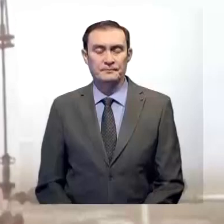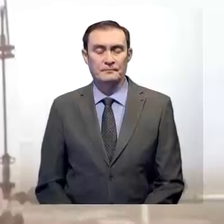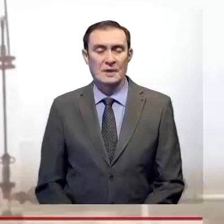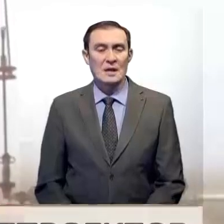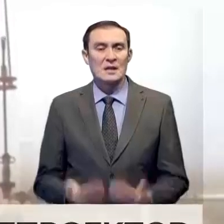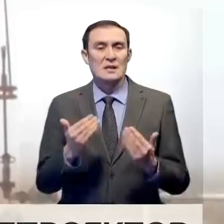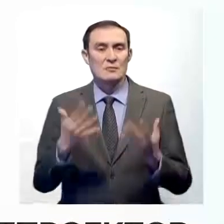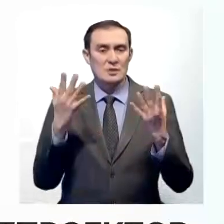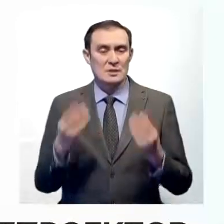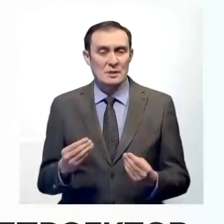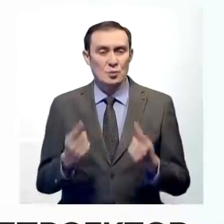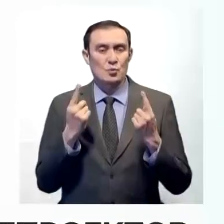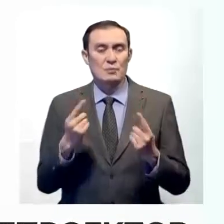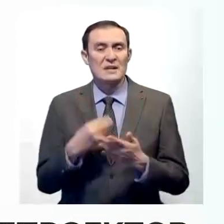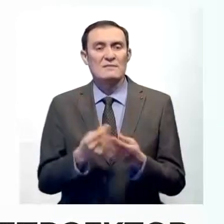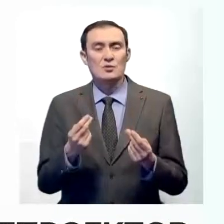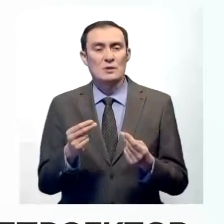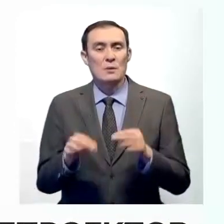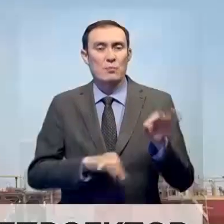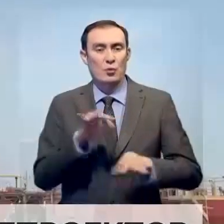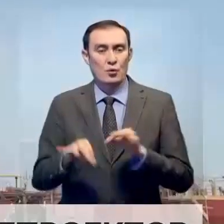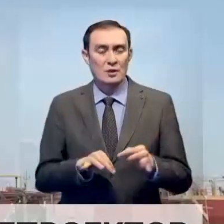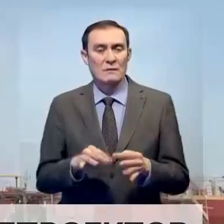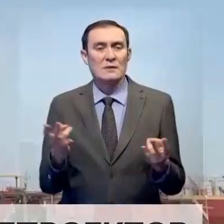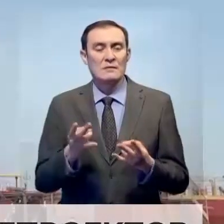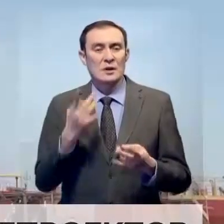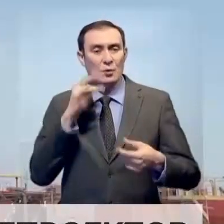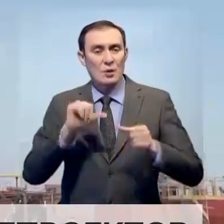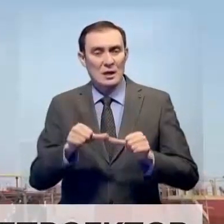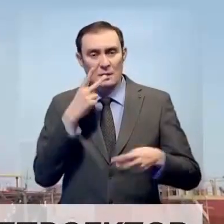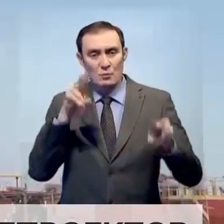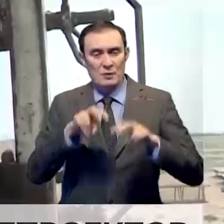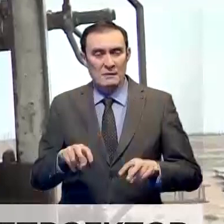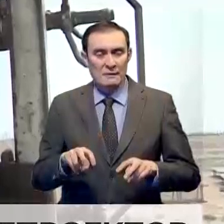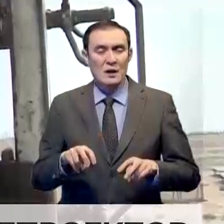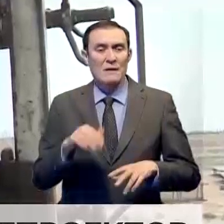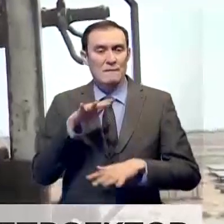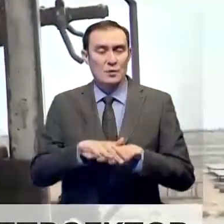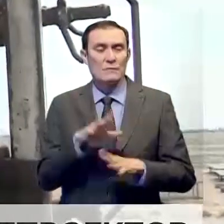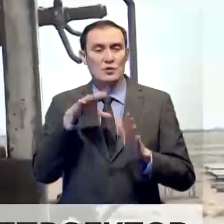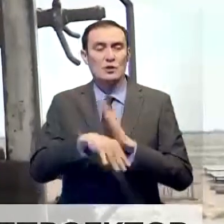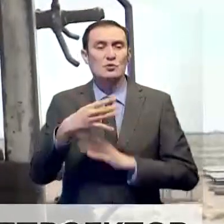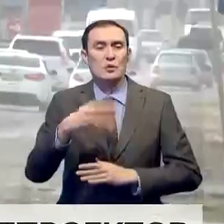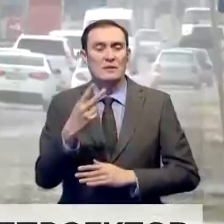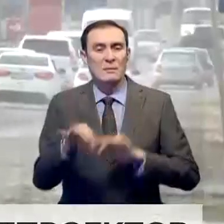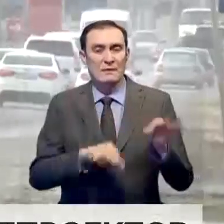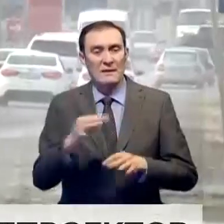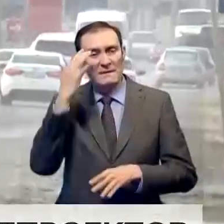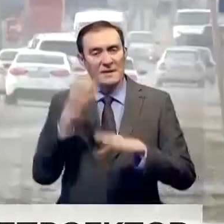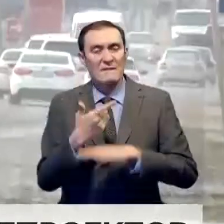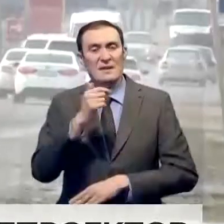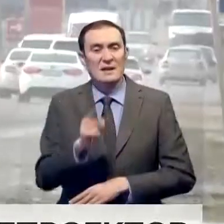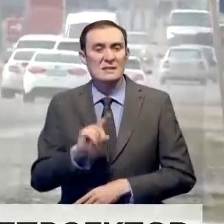На сегодняшний день портфель крупных инвестиционных проектов, подлежащих регулярному мониторингу на уровне фонда, включает 42 проекта в